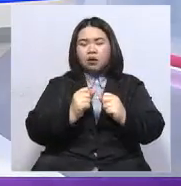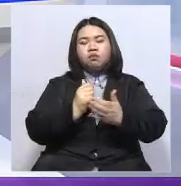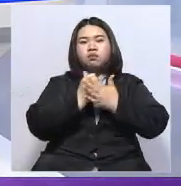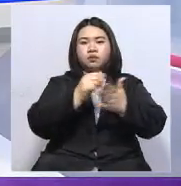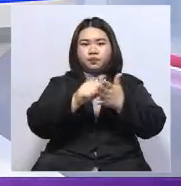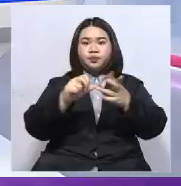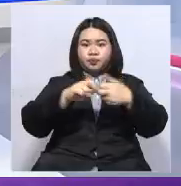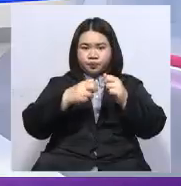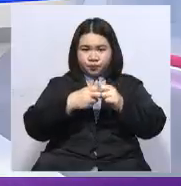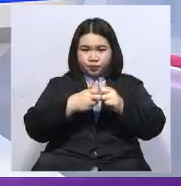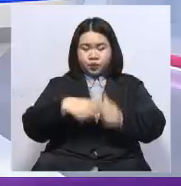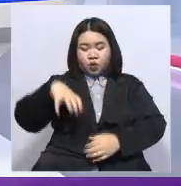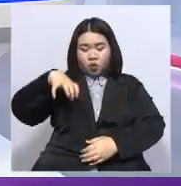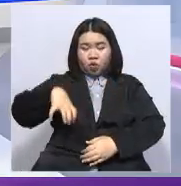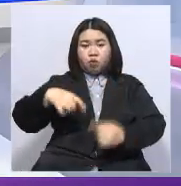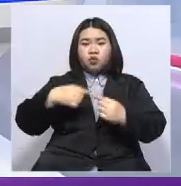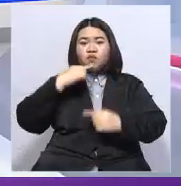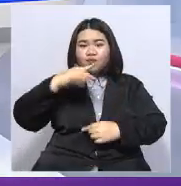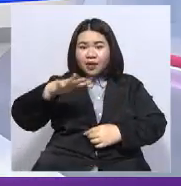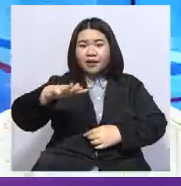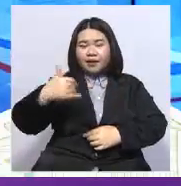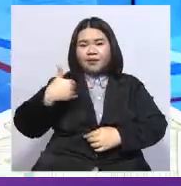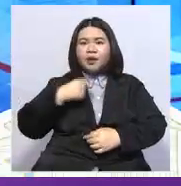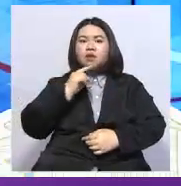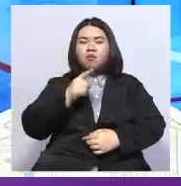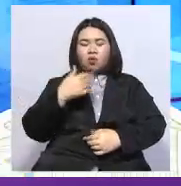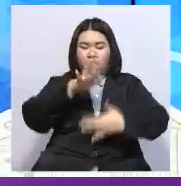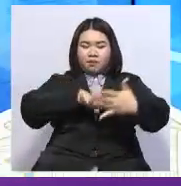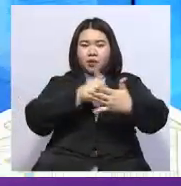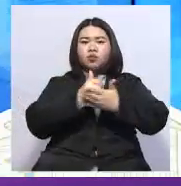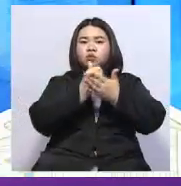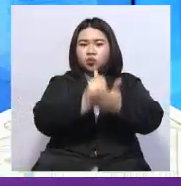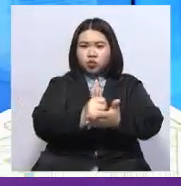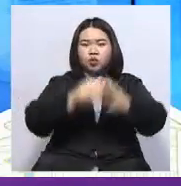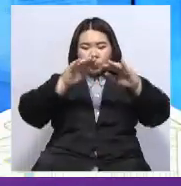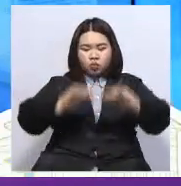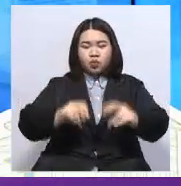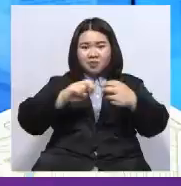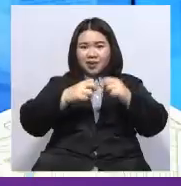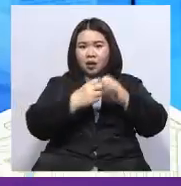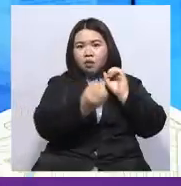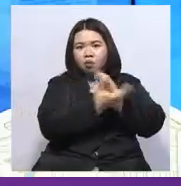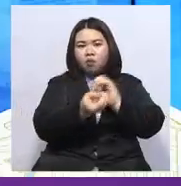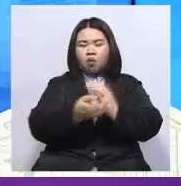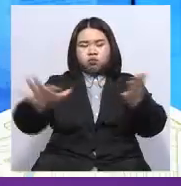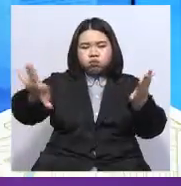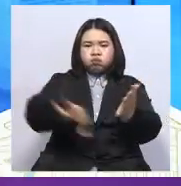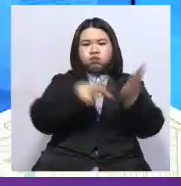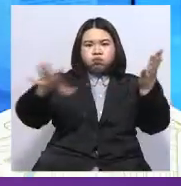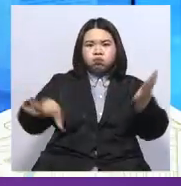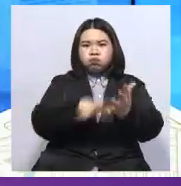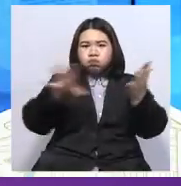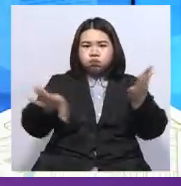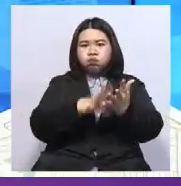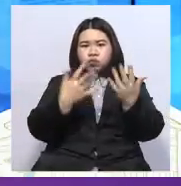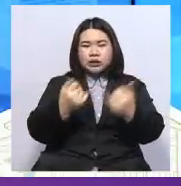ามาแก้ไขโดยทางกรมทรัพยากรทางทะเลและชายฝั่งเตรียมมาตรการแก้ไขเพื่อลดผลกระทบการกัดเซาะชายฝั่งอย่างยั่งยืนตั้